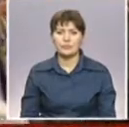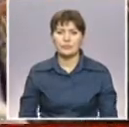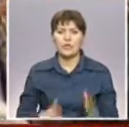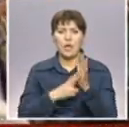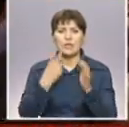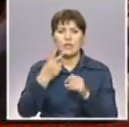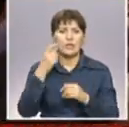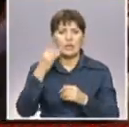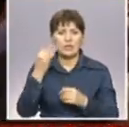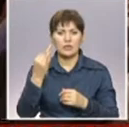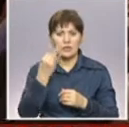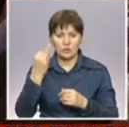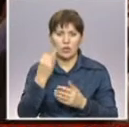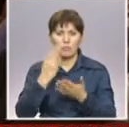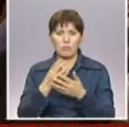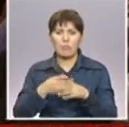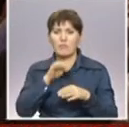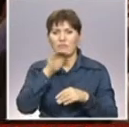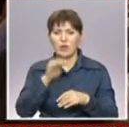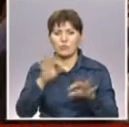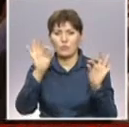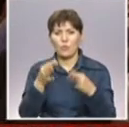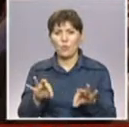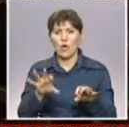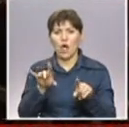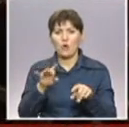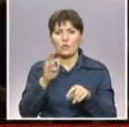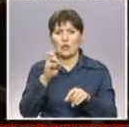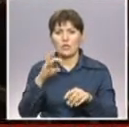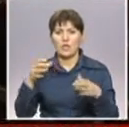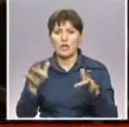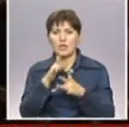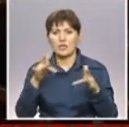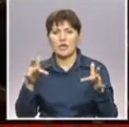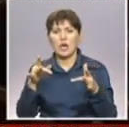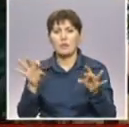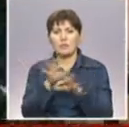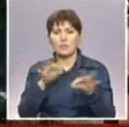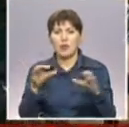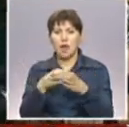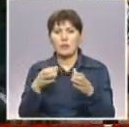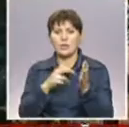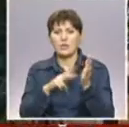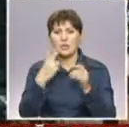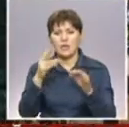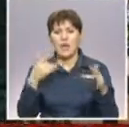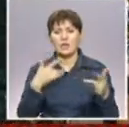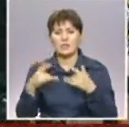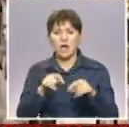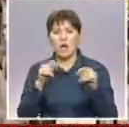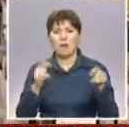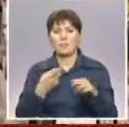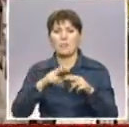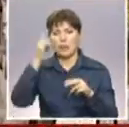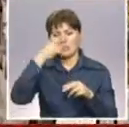Жылдық тарихы бар қазақ профессионалдық өнерінің құлагеріне айналған Құрманғазы оркестрі 82-ші концерттік маусымын ашты осылай. Концертке